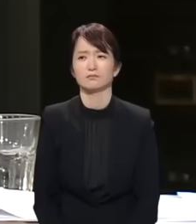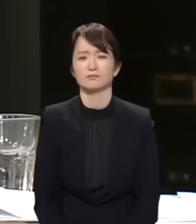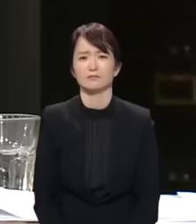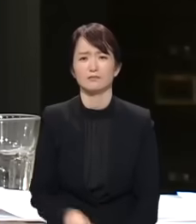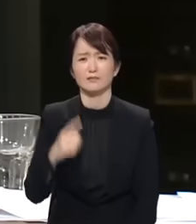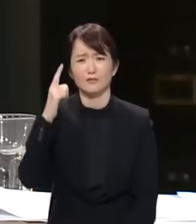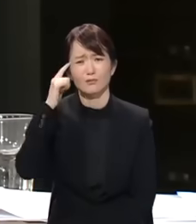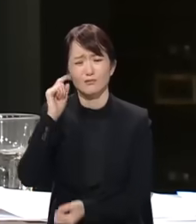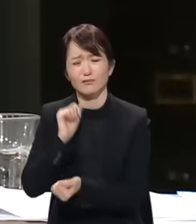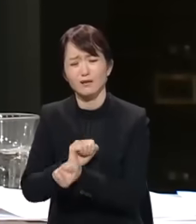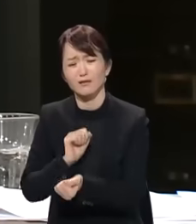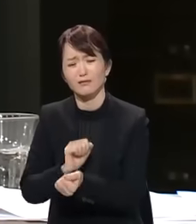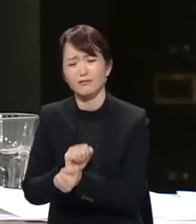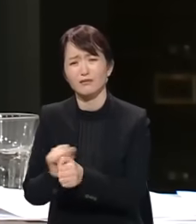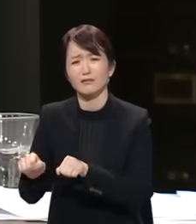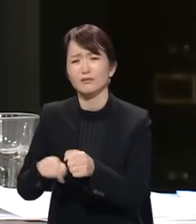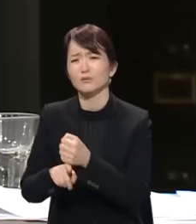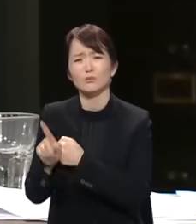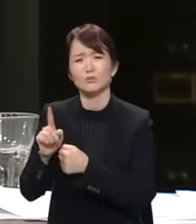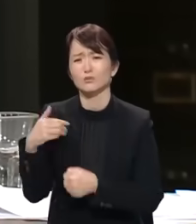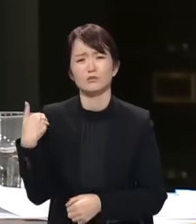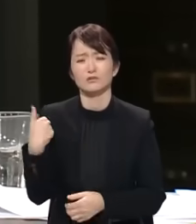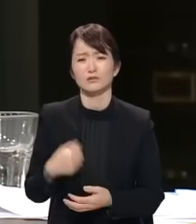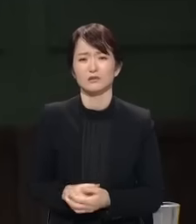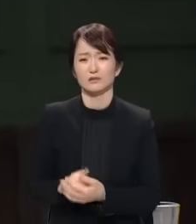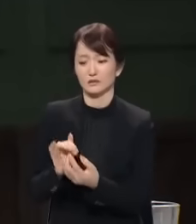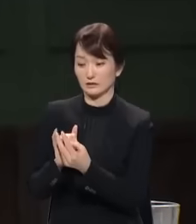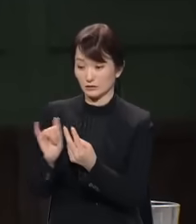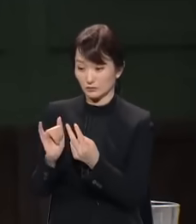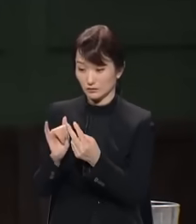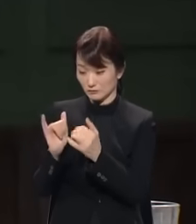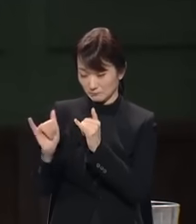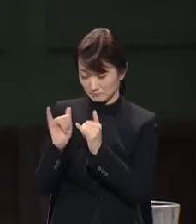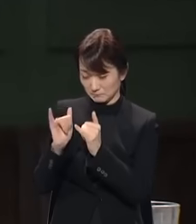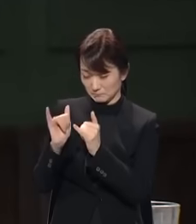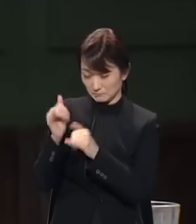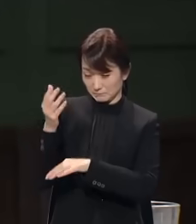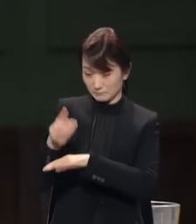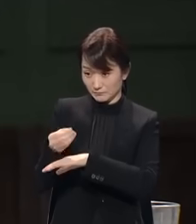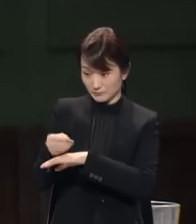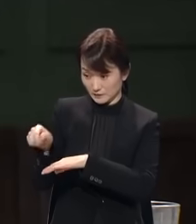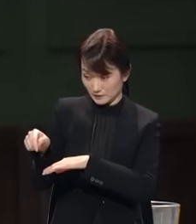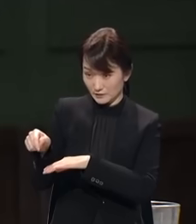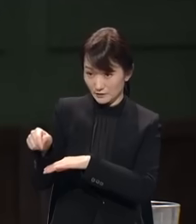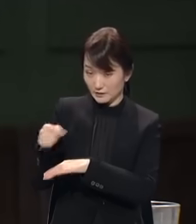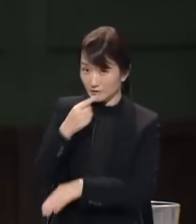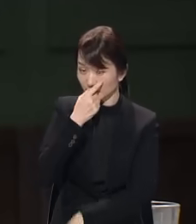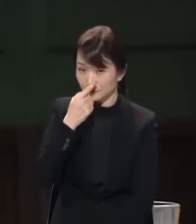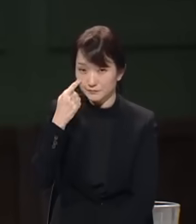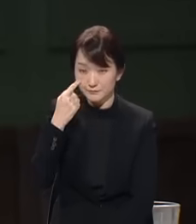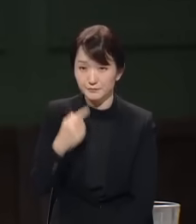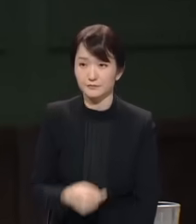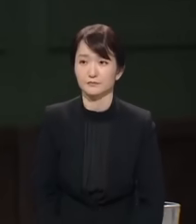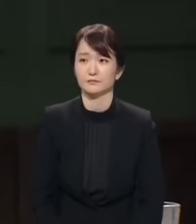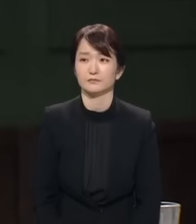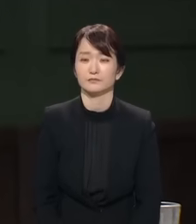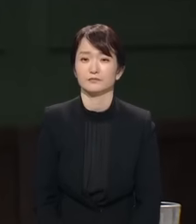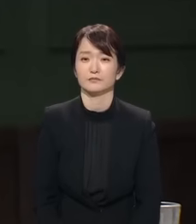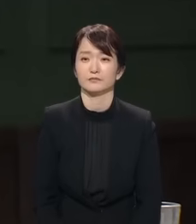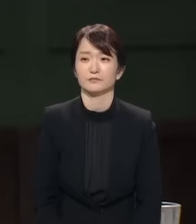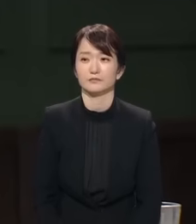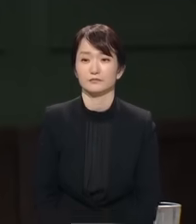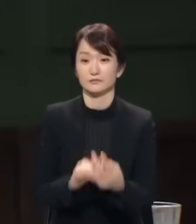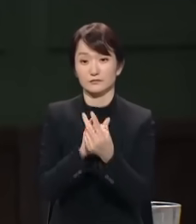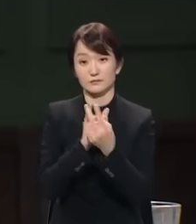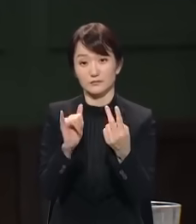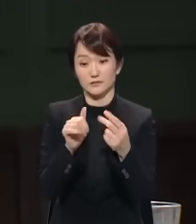왜 저러고 살아 진짜 그래서 당시에 그 두 사람이 나눈 통화의 녹취록을 저희 제작진이 직접 확인을 해봤습니다. 일단 두 사람 간에